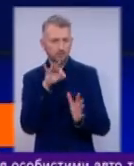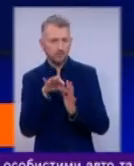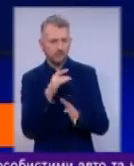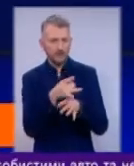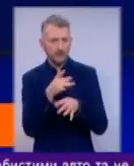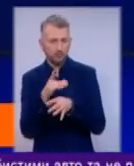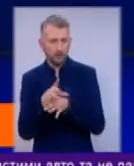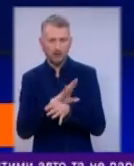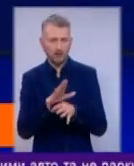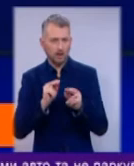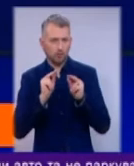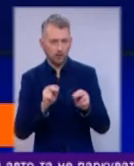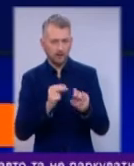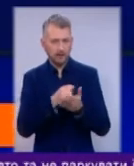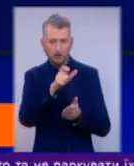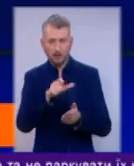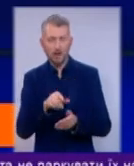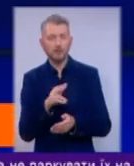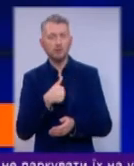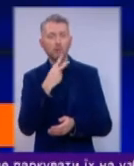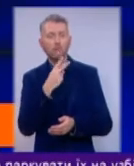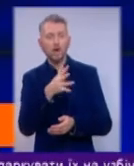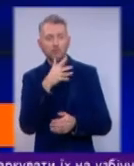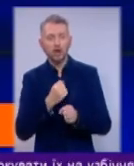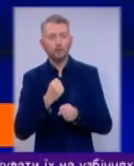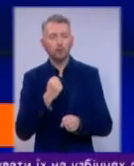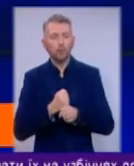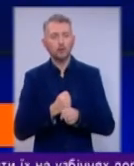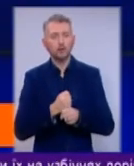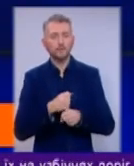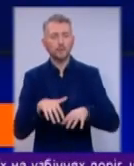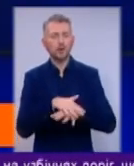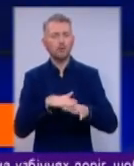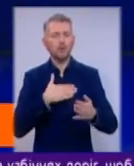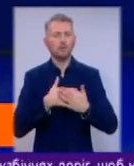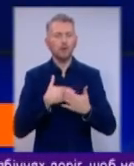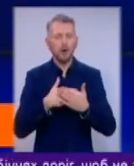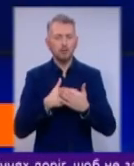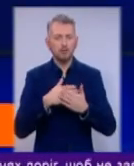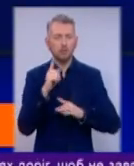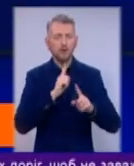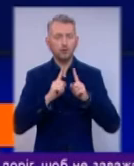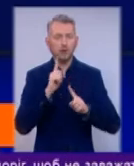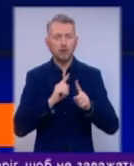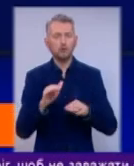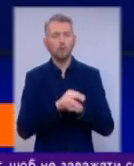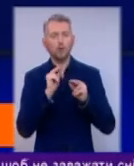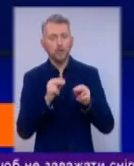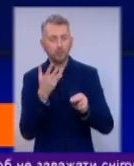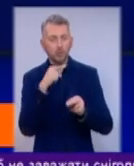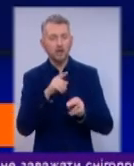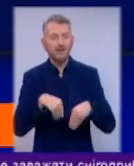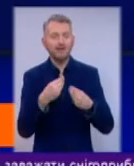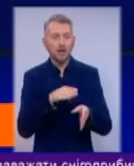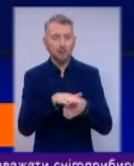як ми побачили під час роботи навіть і Громадської ради доброчесності, коли їм надали згідно закону певні повноваження, а